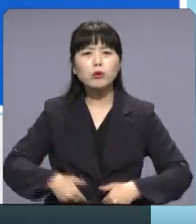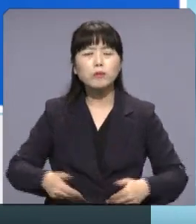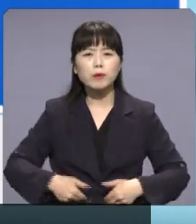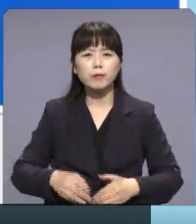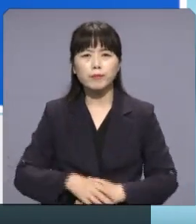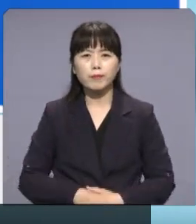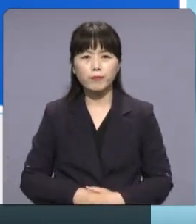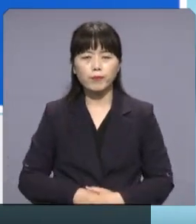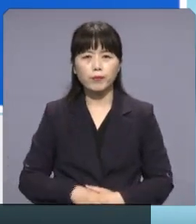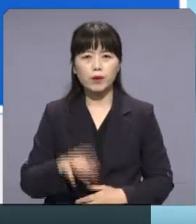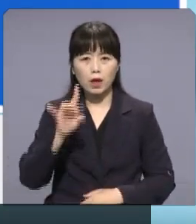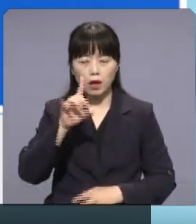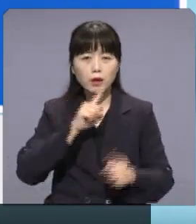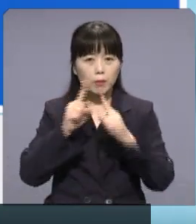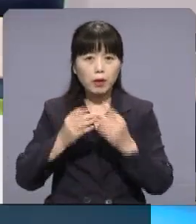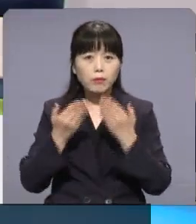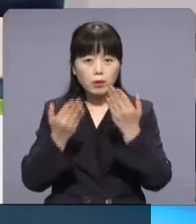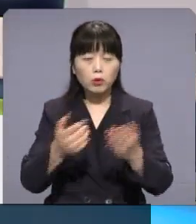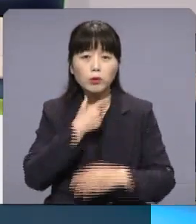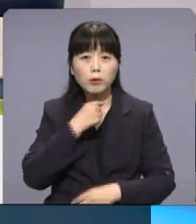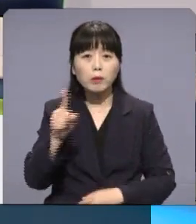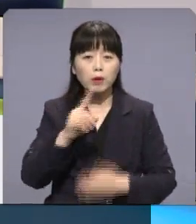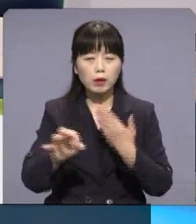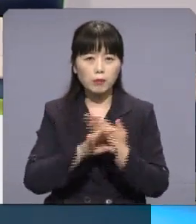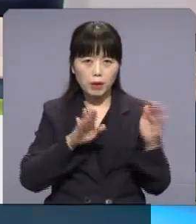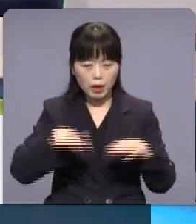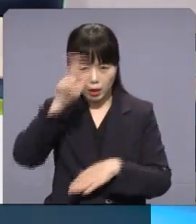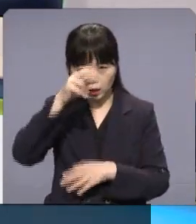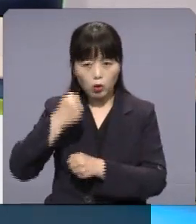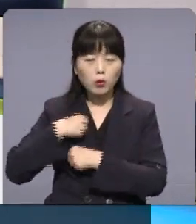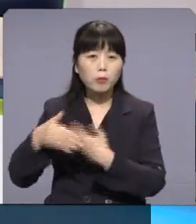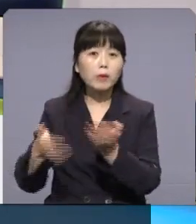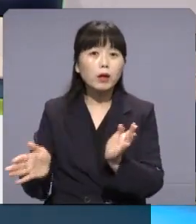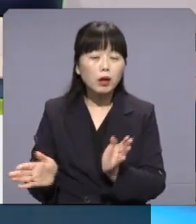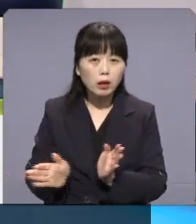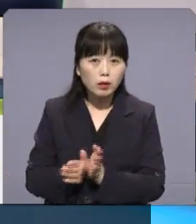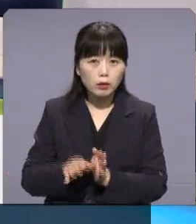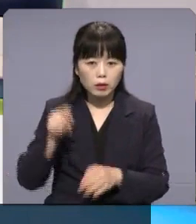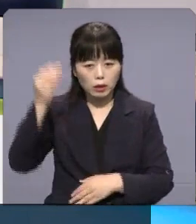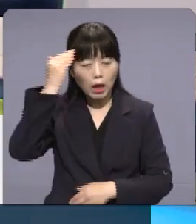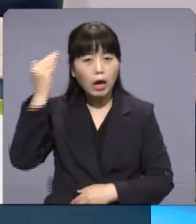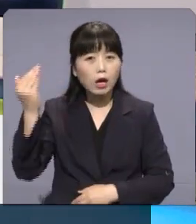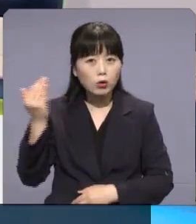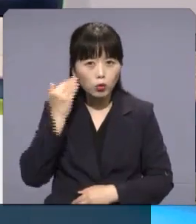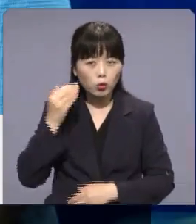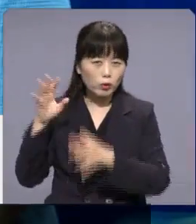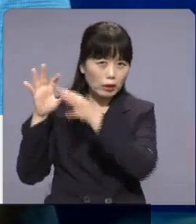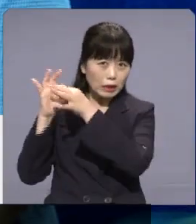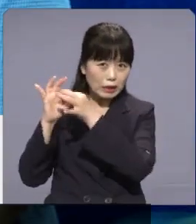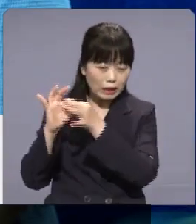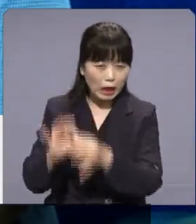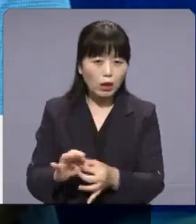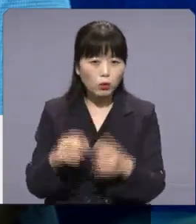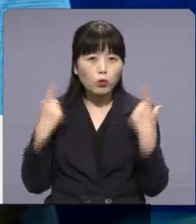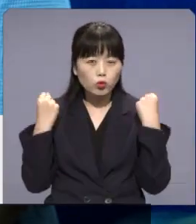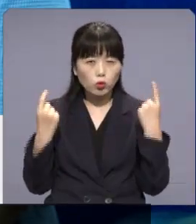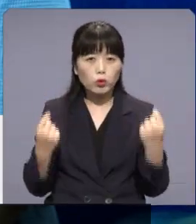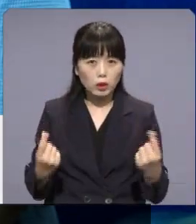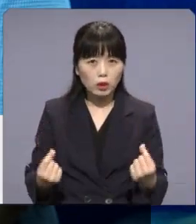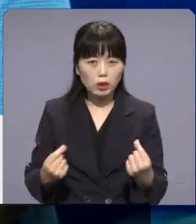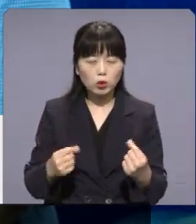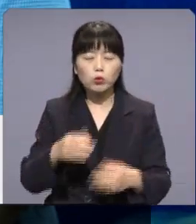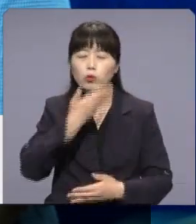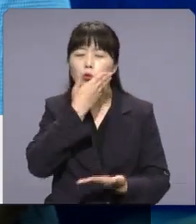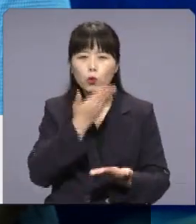네. 한 가지만 저도 말씀드릴 수 있는 게 뭐냐면 해경이나 국방부나 이 대한민국을 지속시키는, 지탱하는 중요한